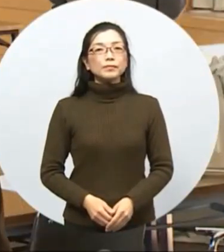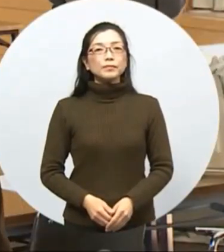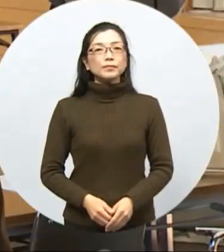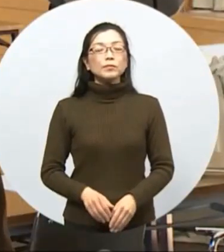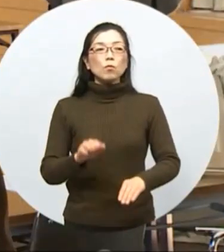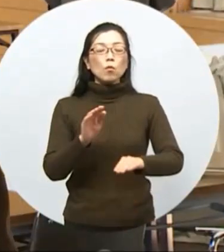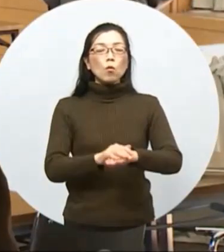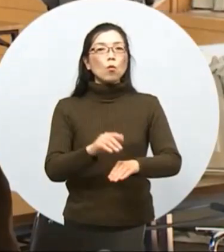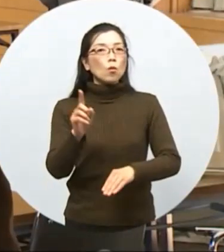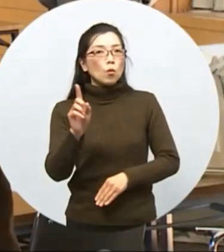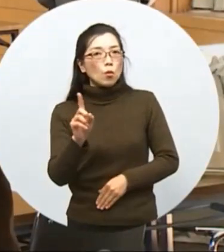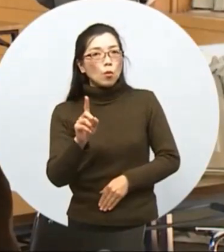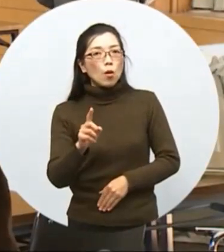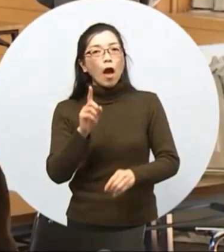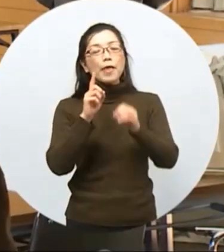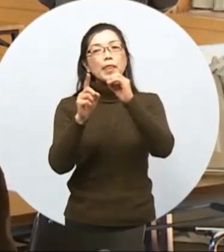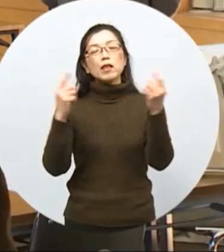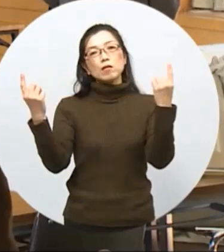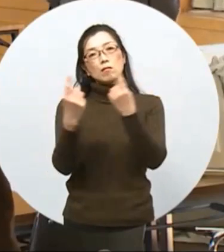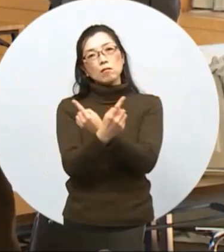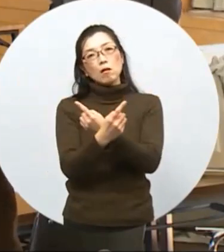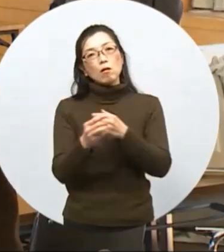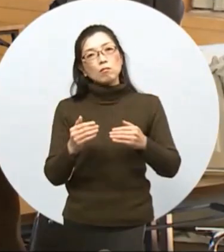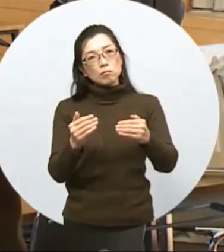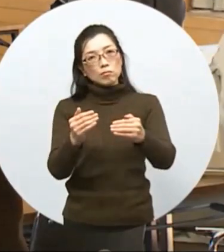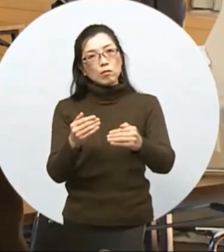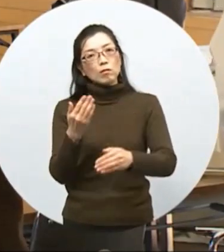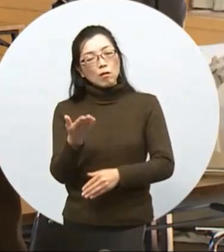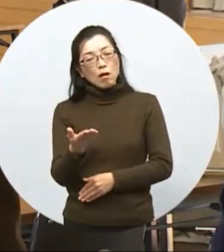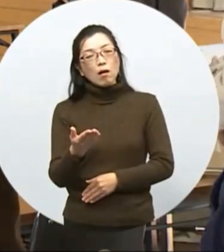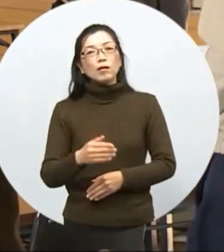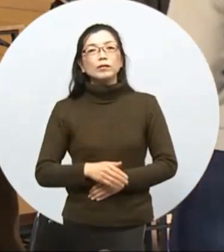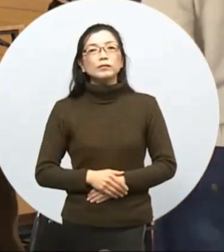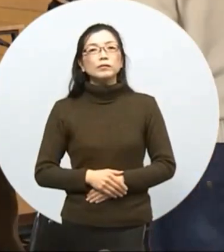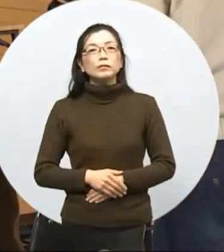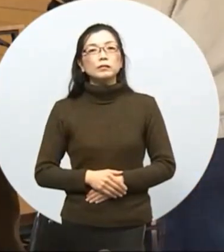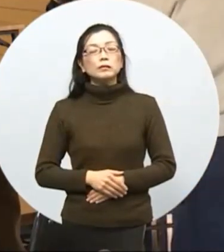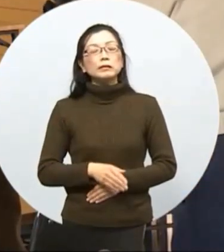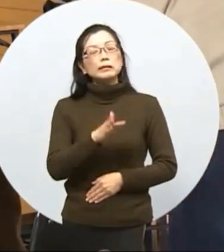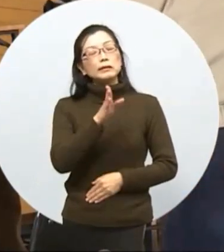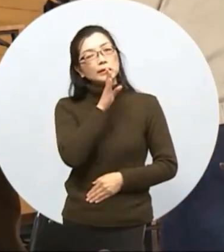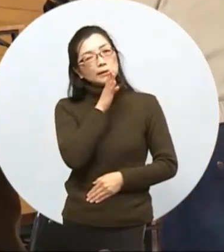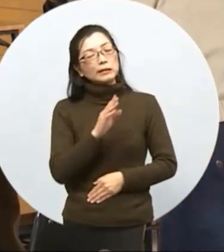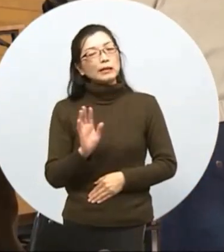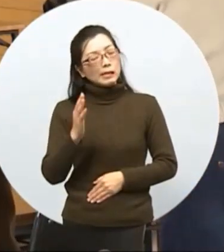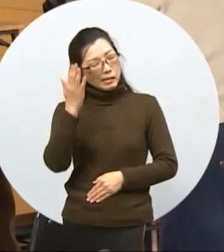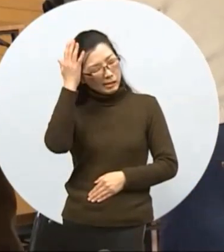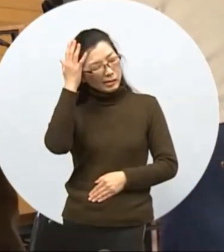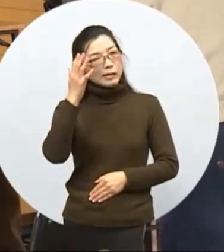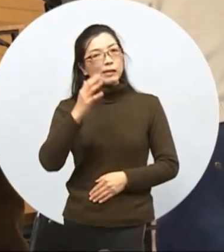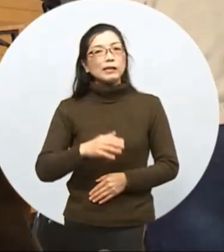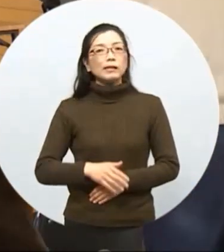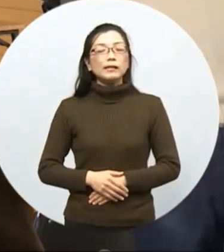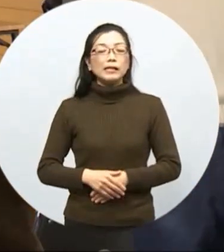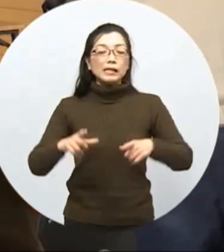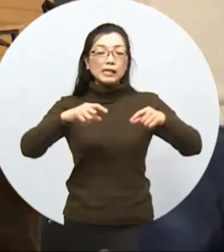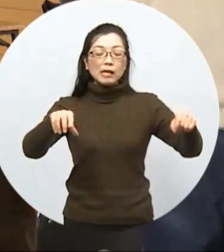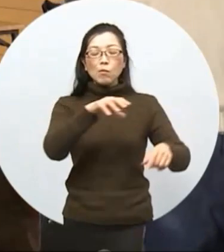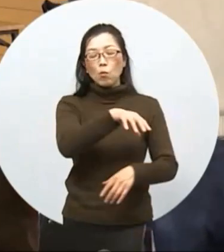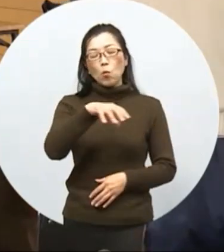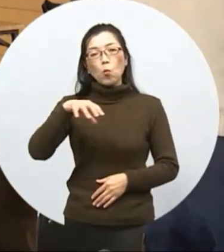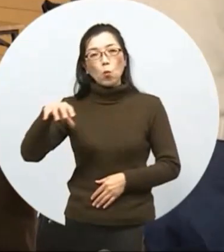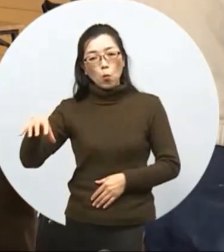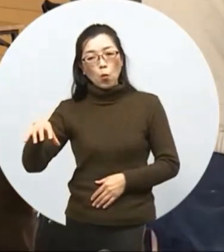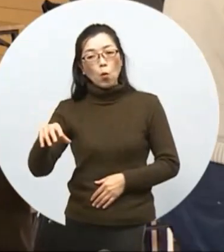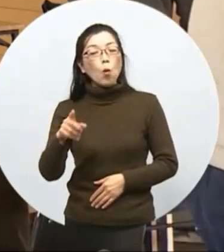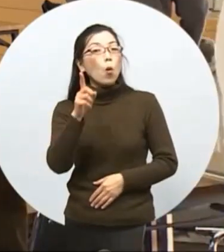どのように、デジタル化をすればいいかっていうのは実はなかなか難しくて、全国でいろん